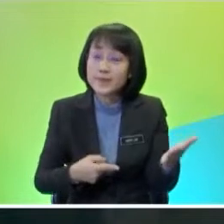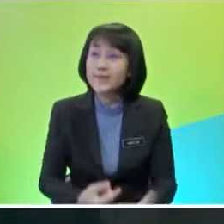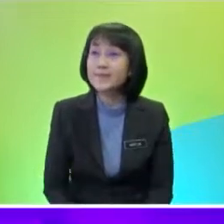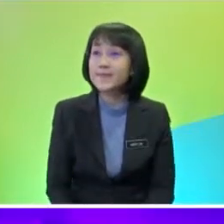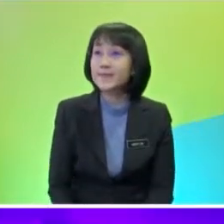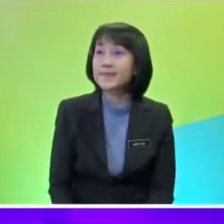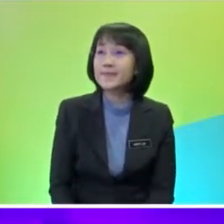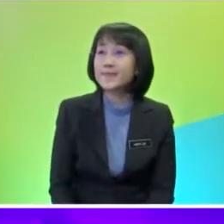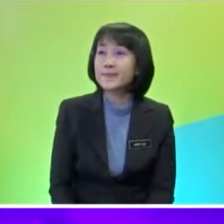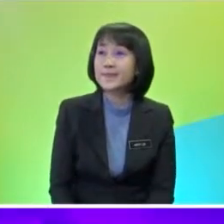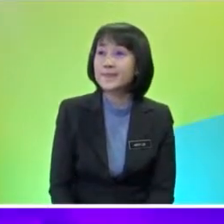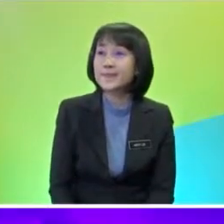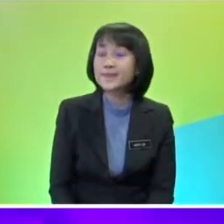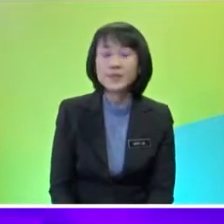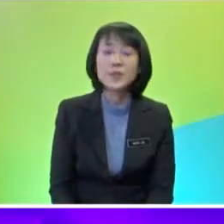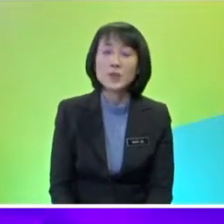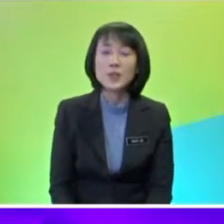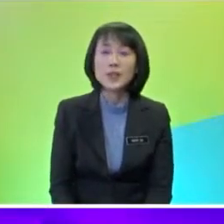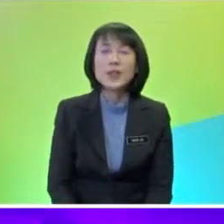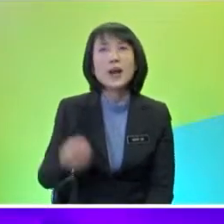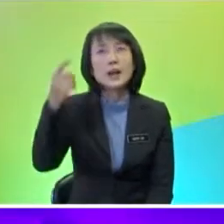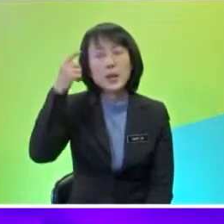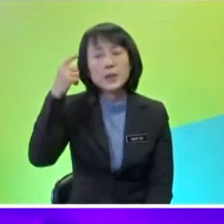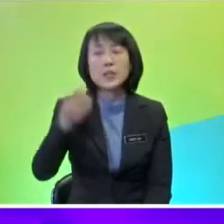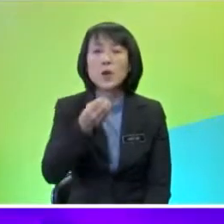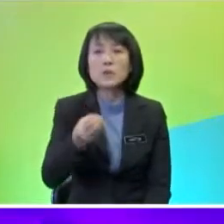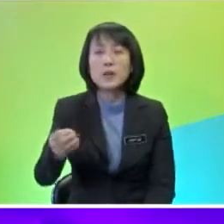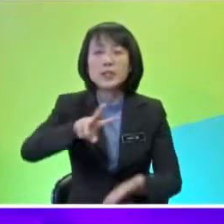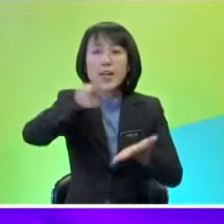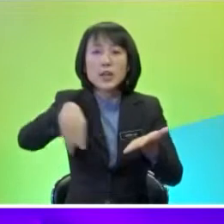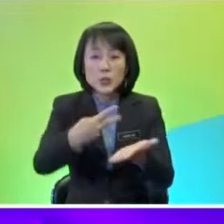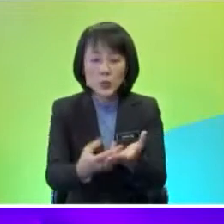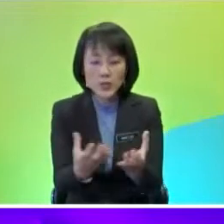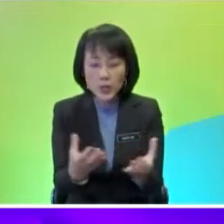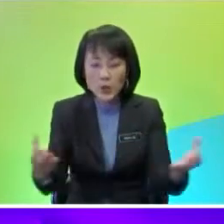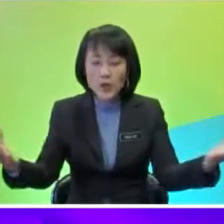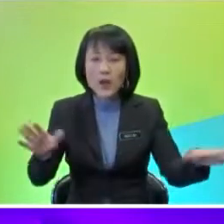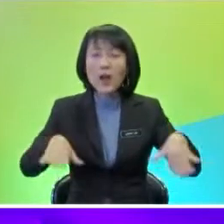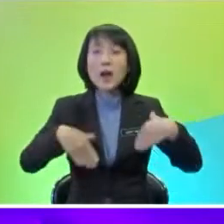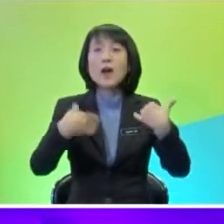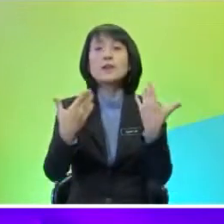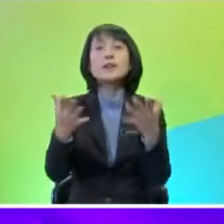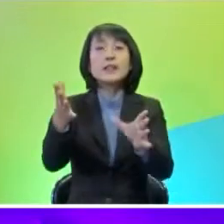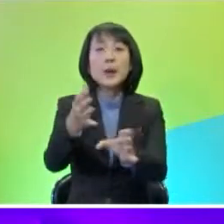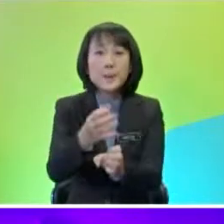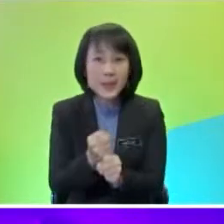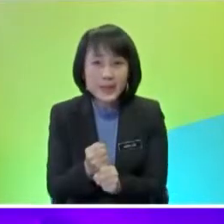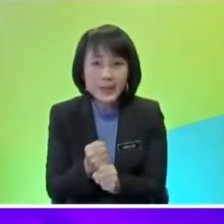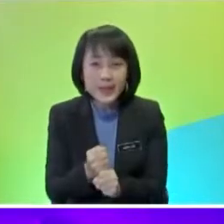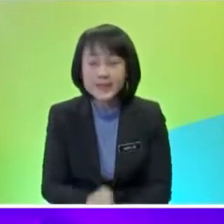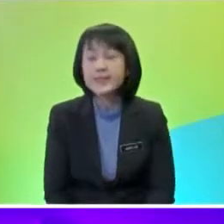objek ini jatuh mungkin di celah longkang dan sebagainya macam mana kita tidak mendapatkan disitulah nampak sangat